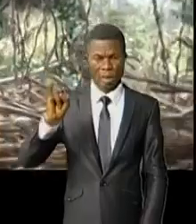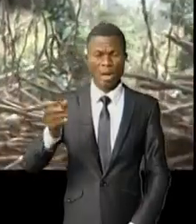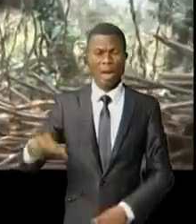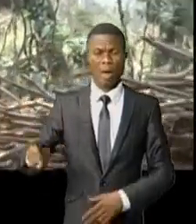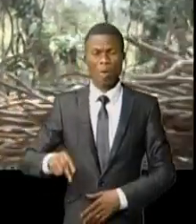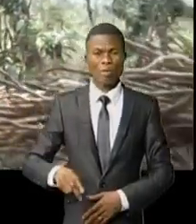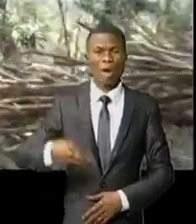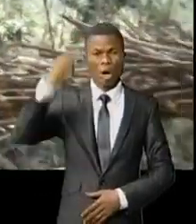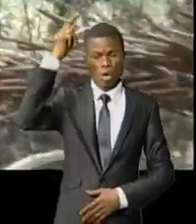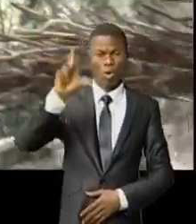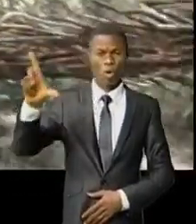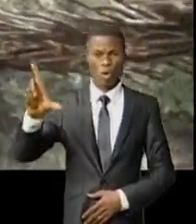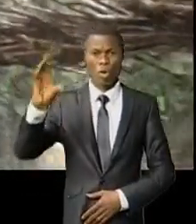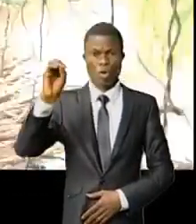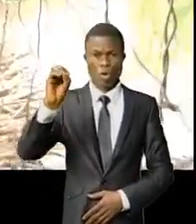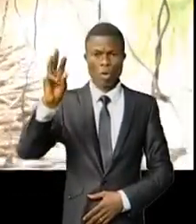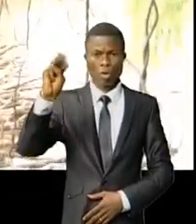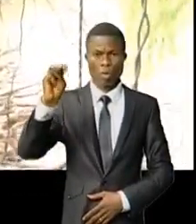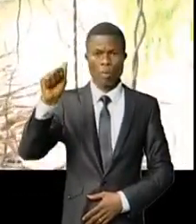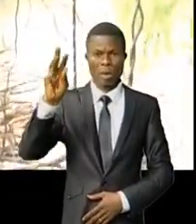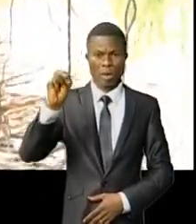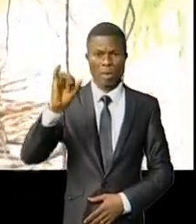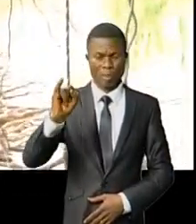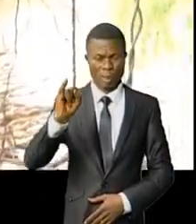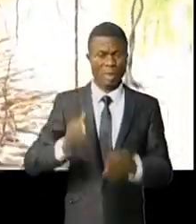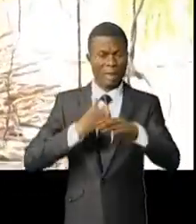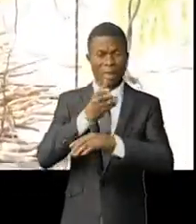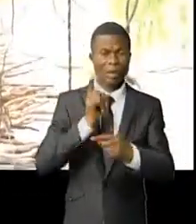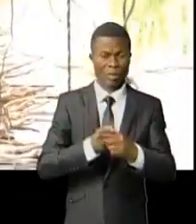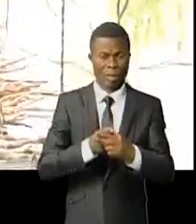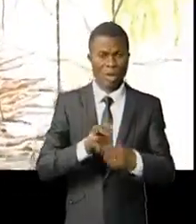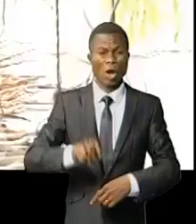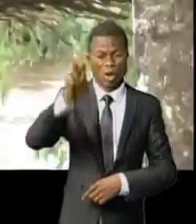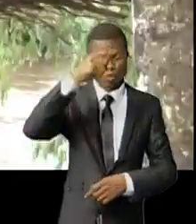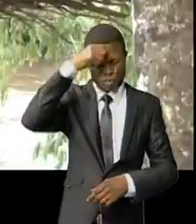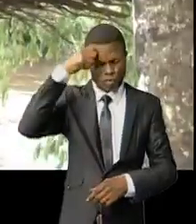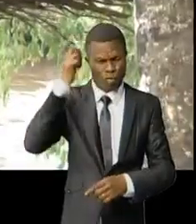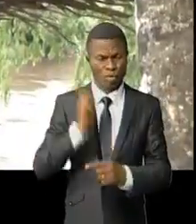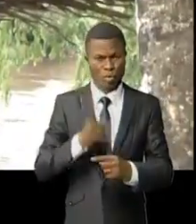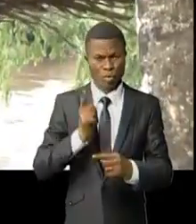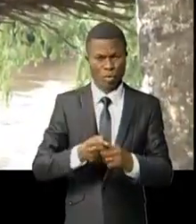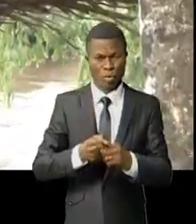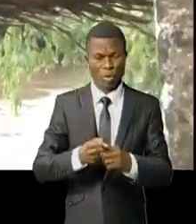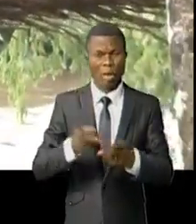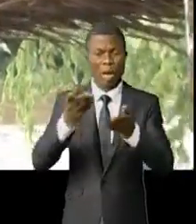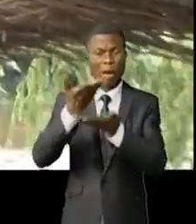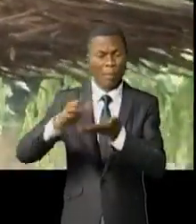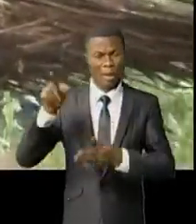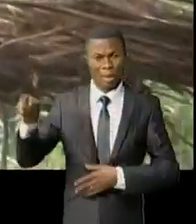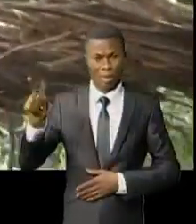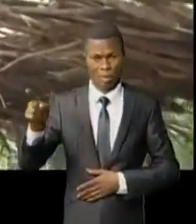la traversée des fermiers des deux rives de cette contrée. Un voyage périlleux dans cette zone